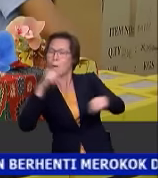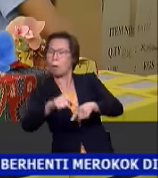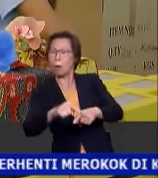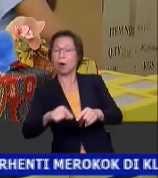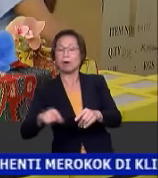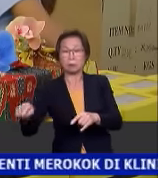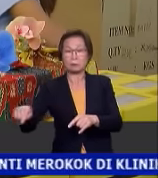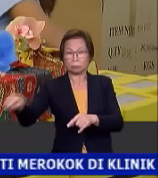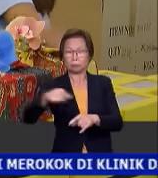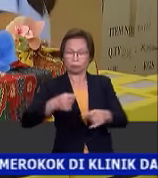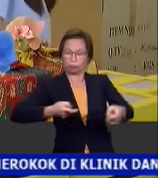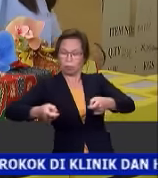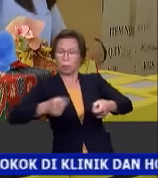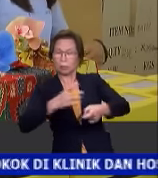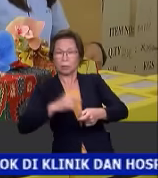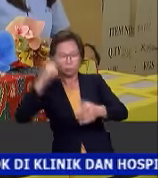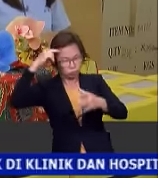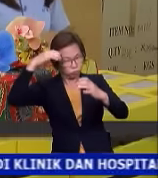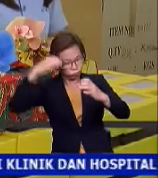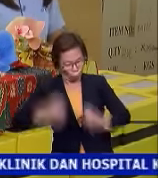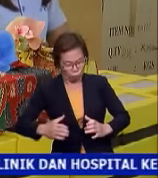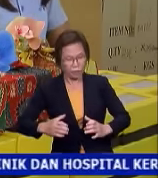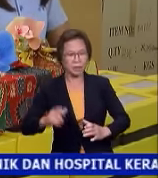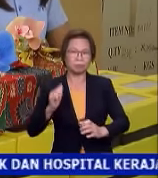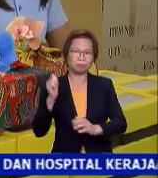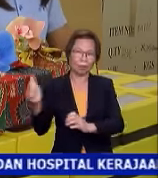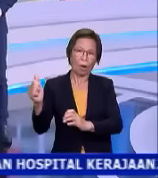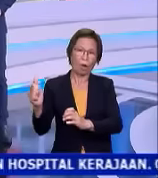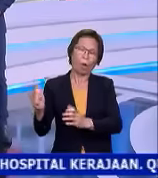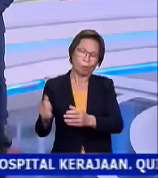confident in their approach.